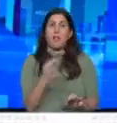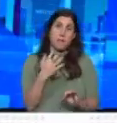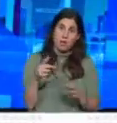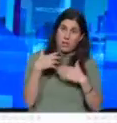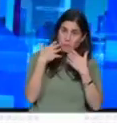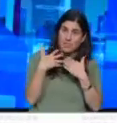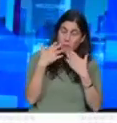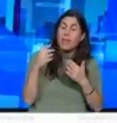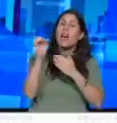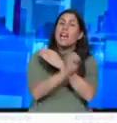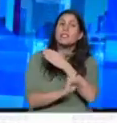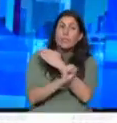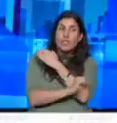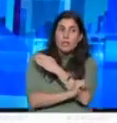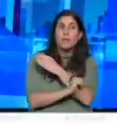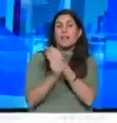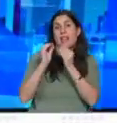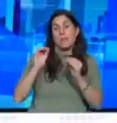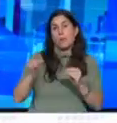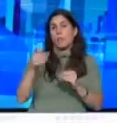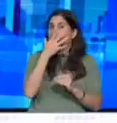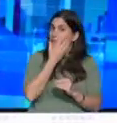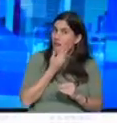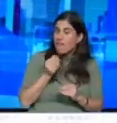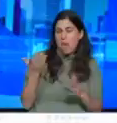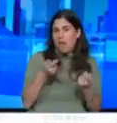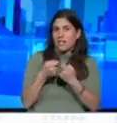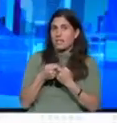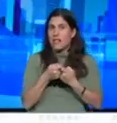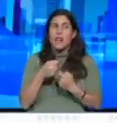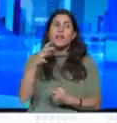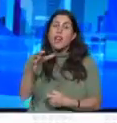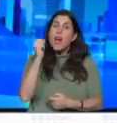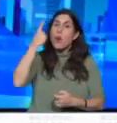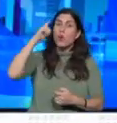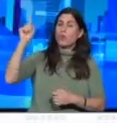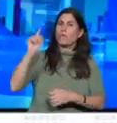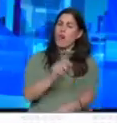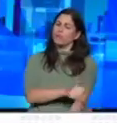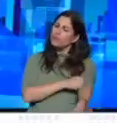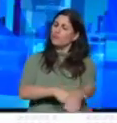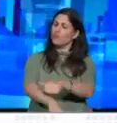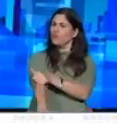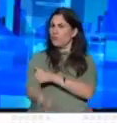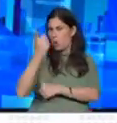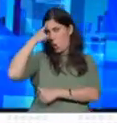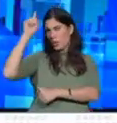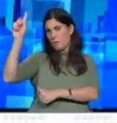שפה הסטודנטים, שהם כנראה לימדו אותם יפה איך להתארגן, הם לקחו את היוזמה לידיים, ובעצם הם עשו את